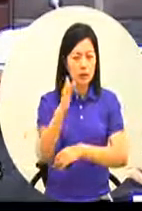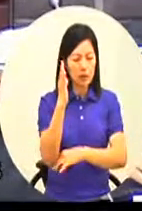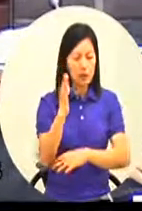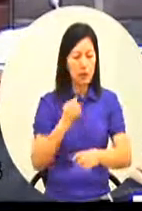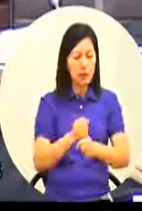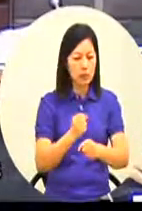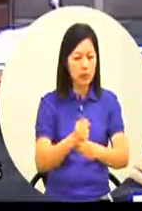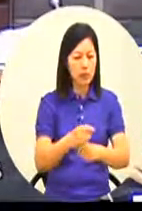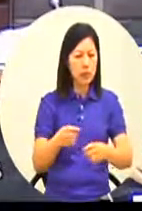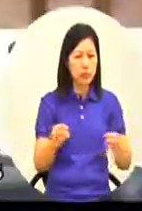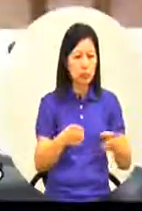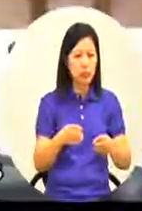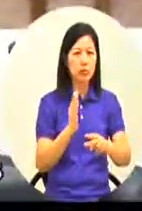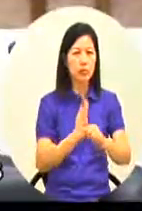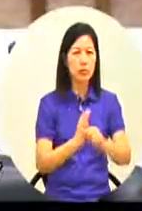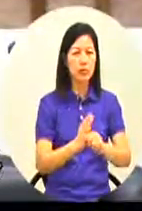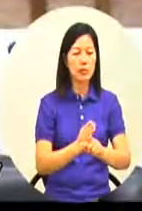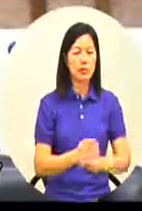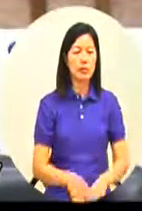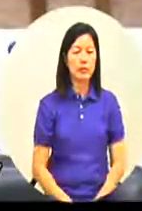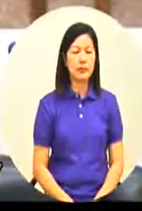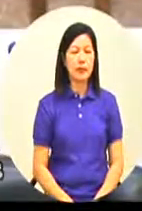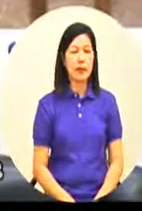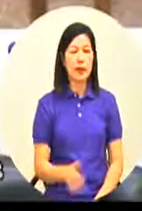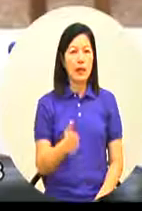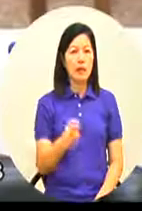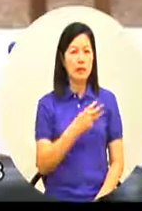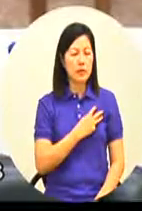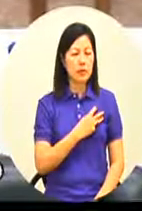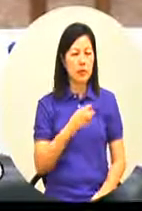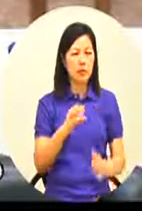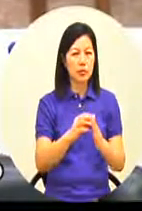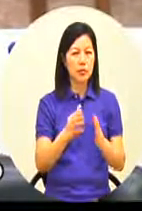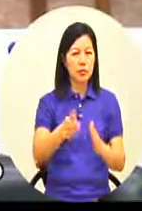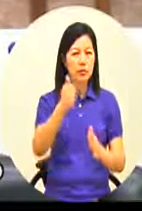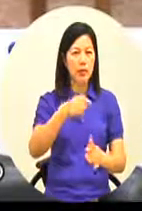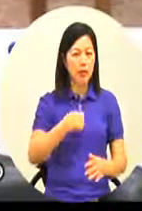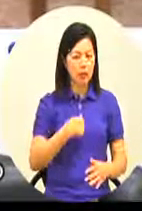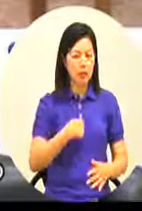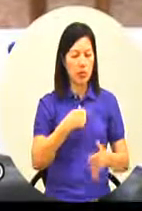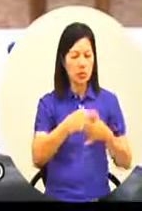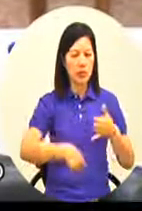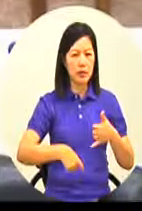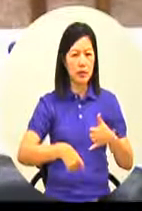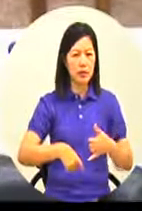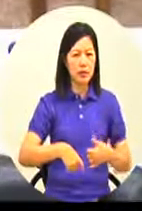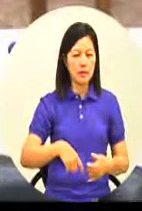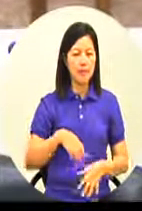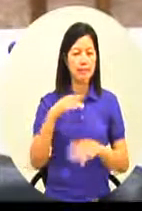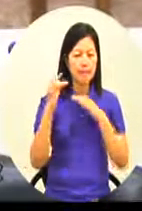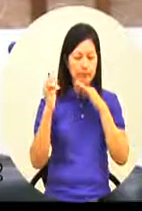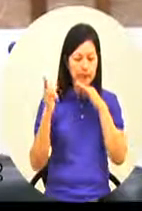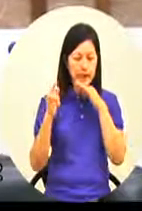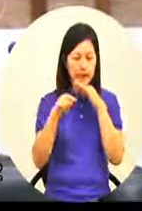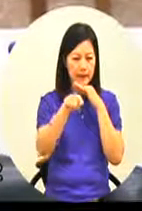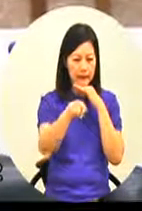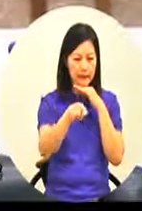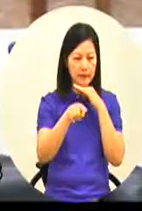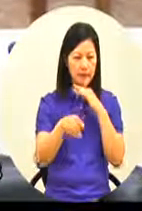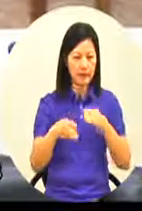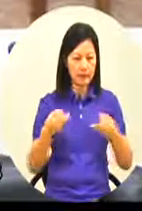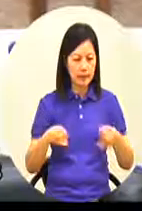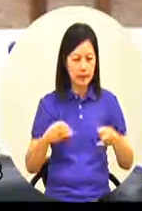样的报告。 好，谢谢赵局长哈。那李乔鲁就静待我们赵局长哈，展